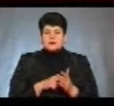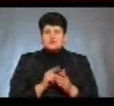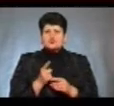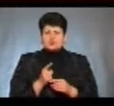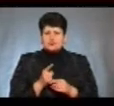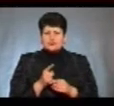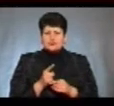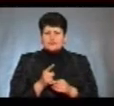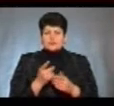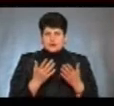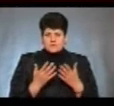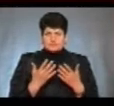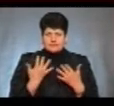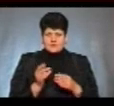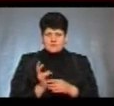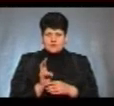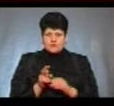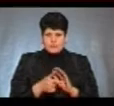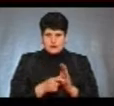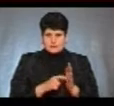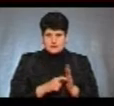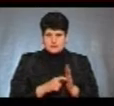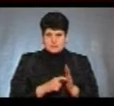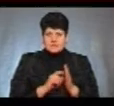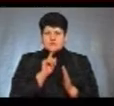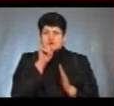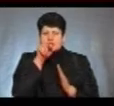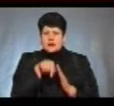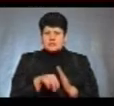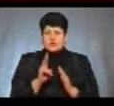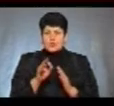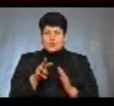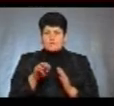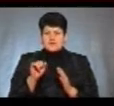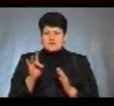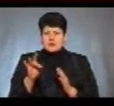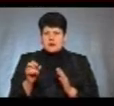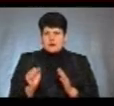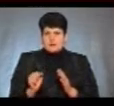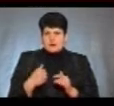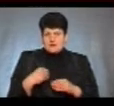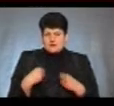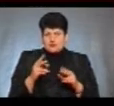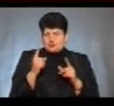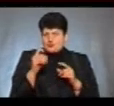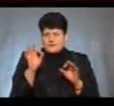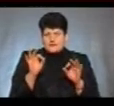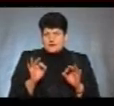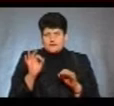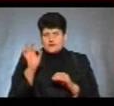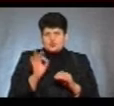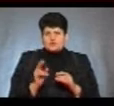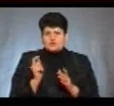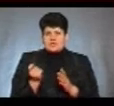питання, чому, якщо вже зайшов в приміщення, проникати в комірку. Я не то, що припускаю, я гарантію даю 100%, що хтось